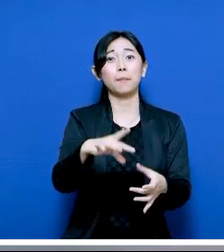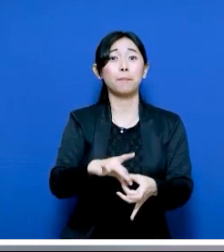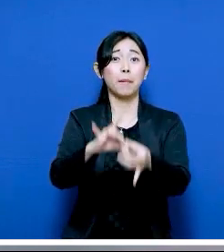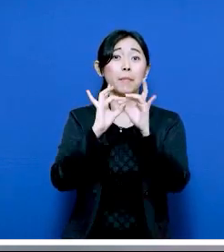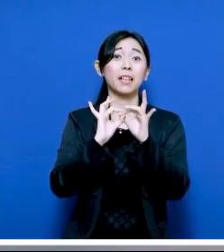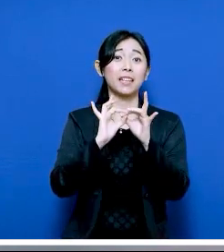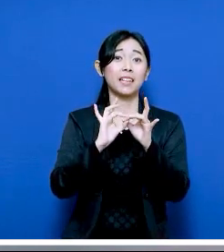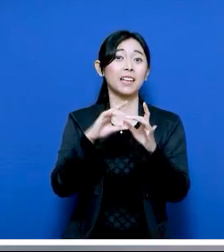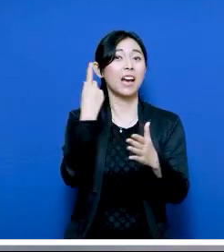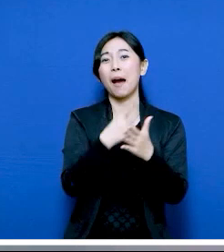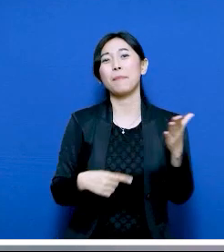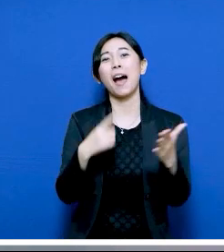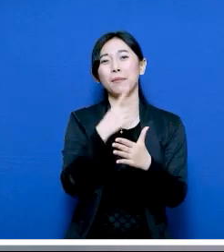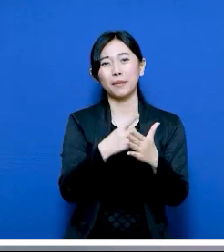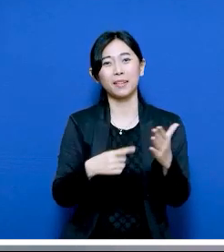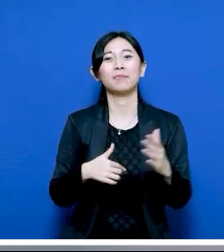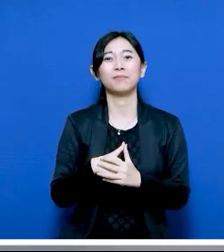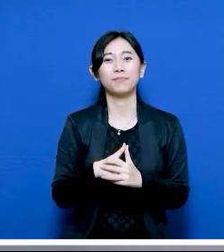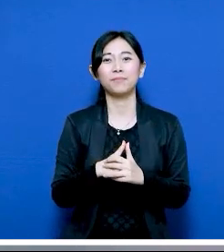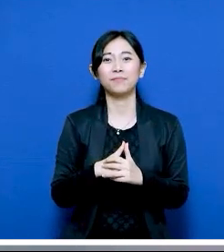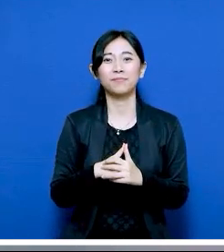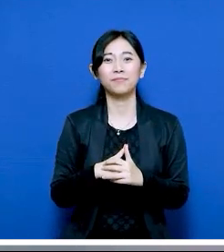apa yang mereka beli.